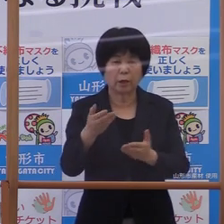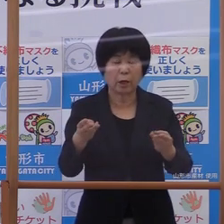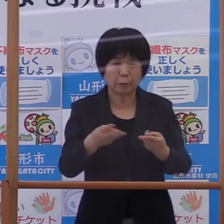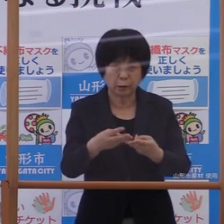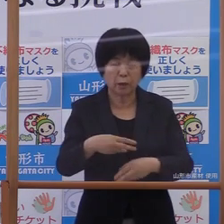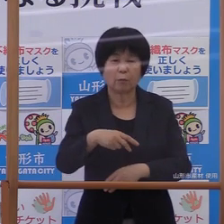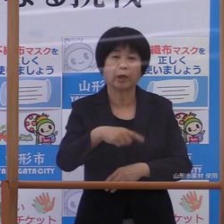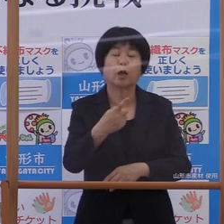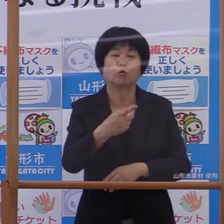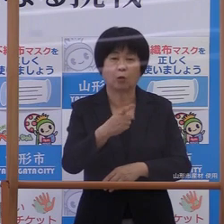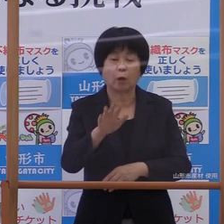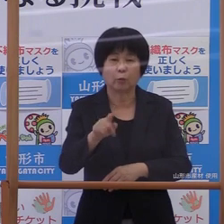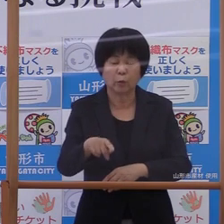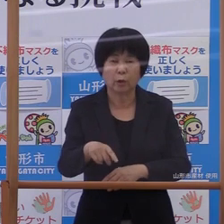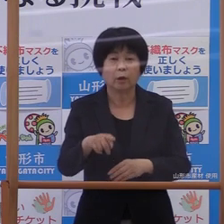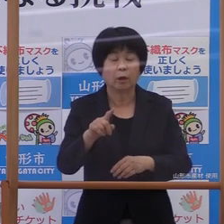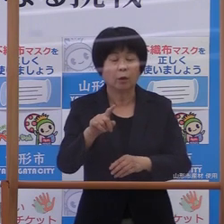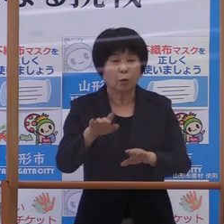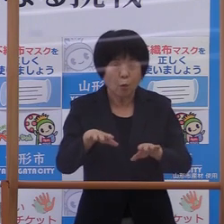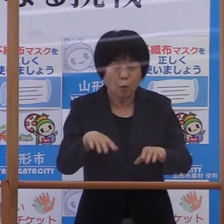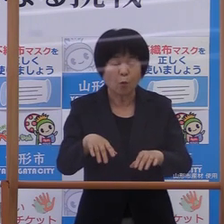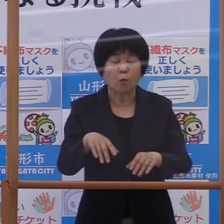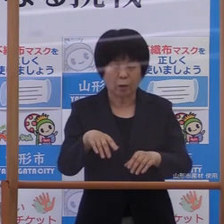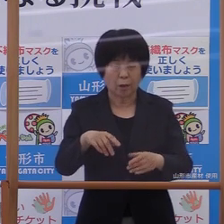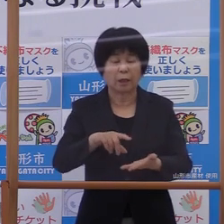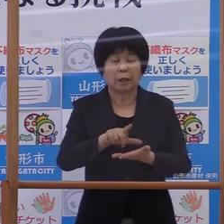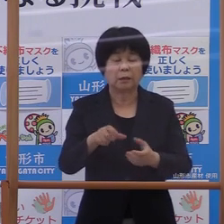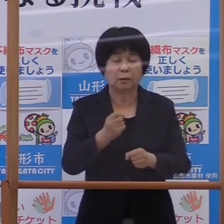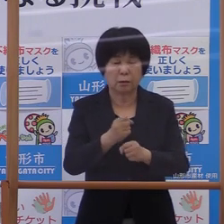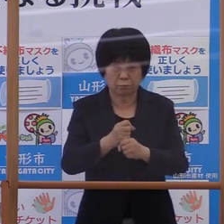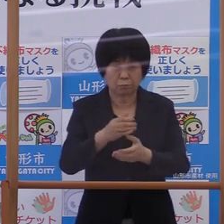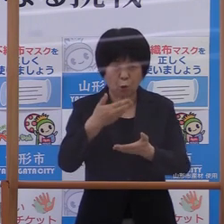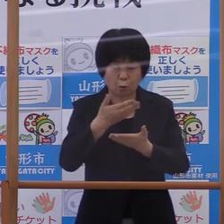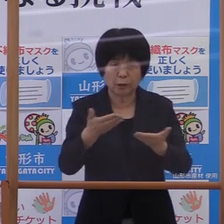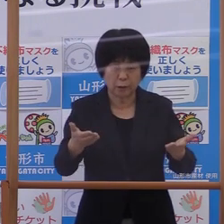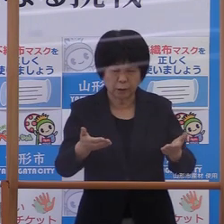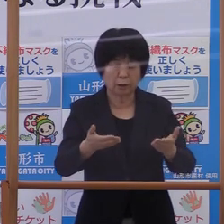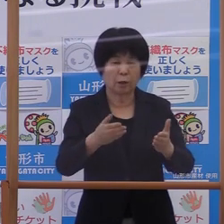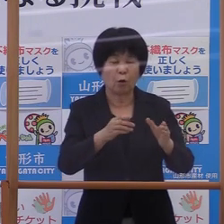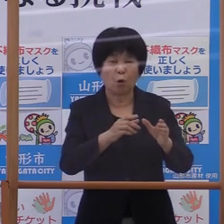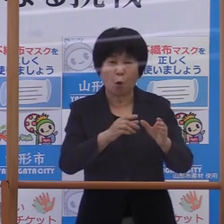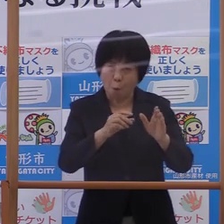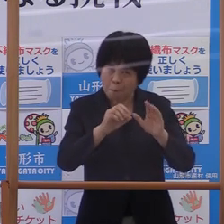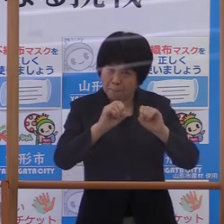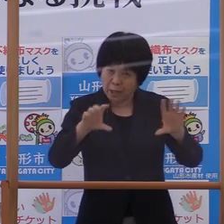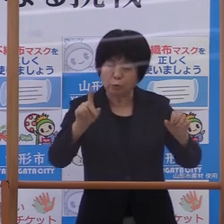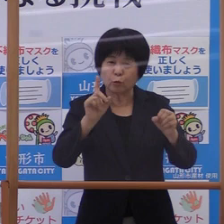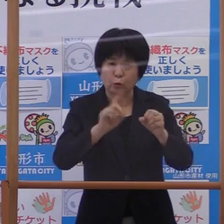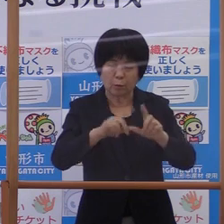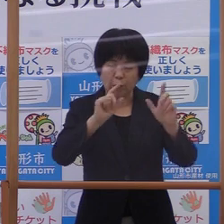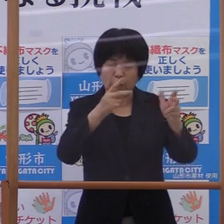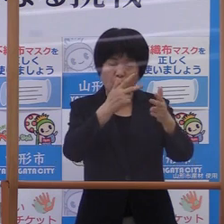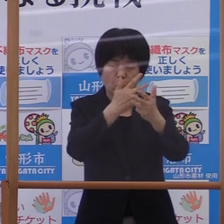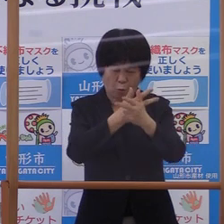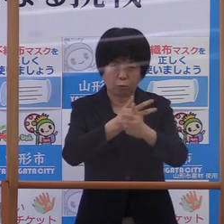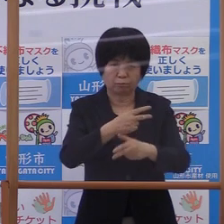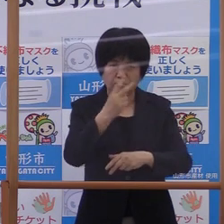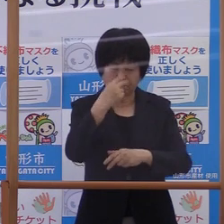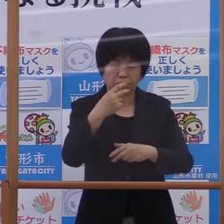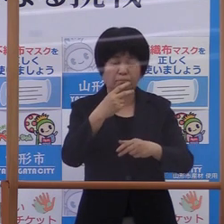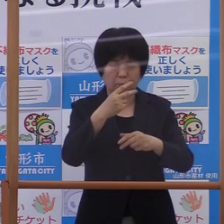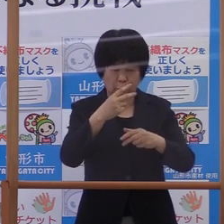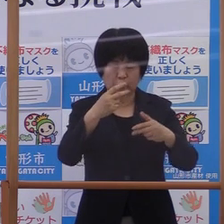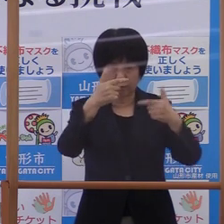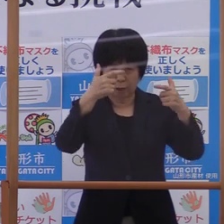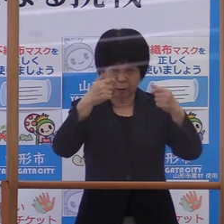っております。この度地産地消の店をより効果的に PR するために東北芸術工科大学に制作依頼